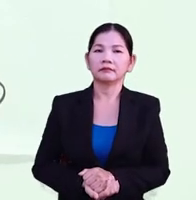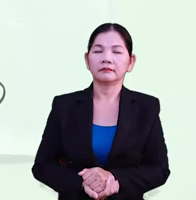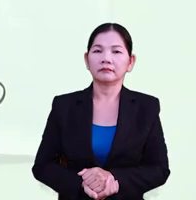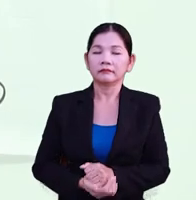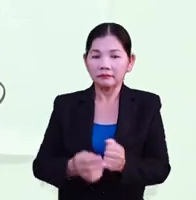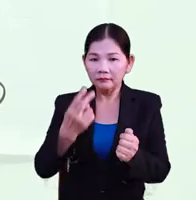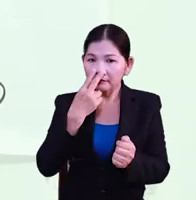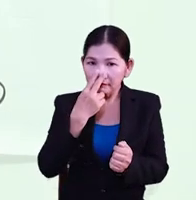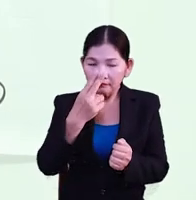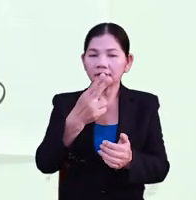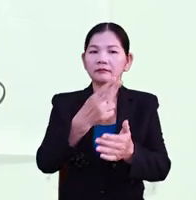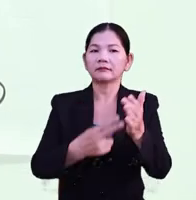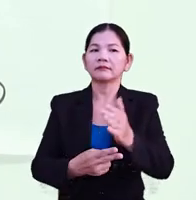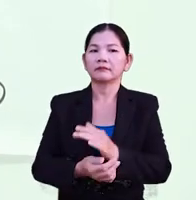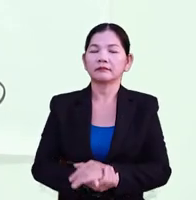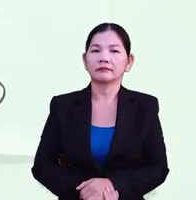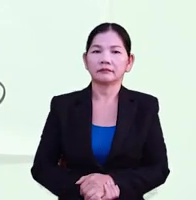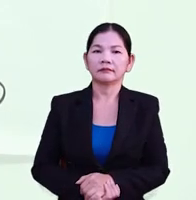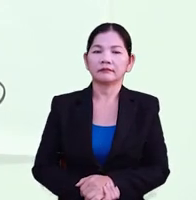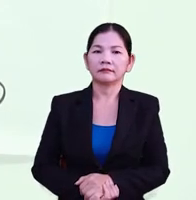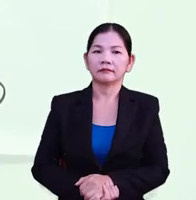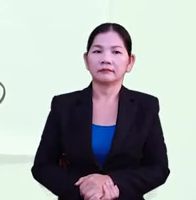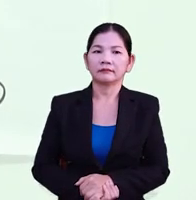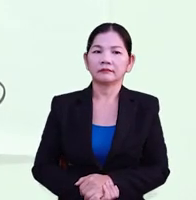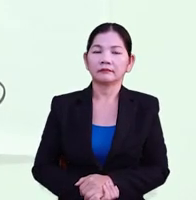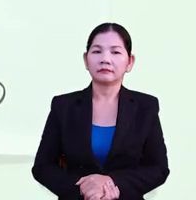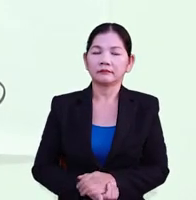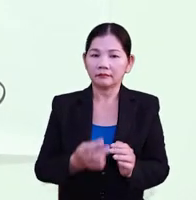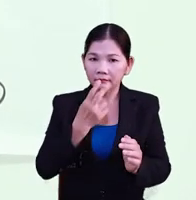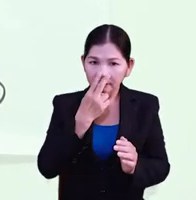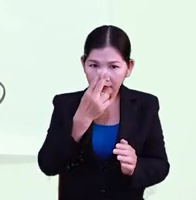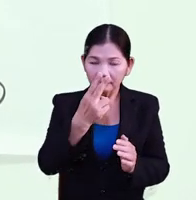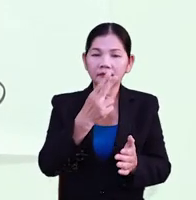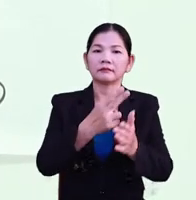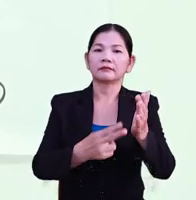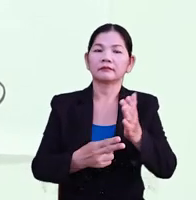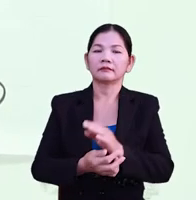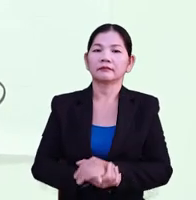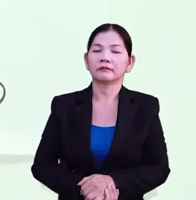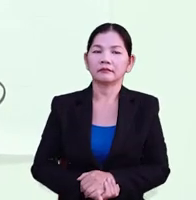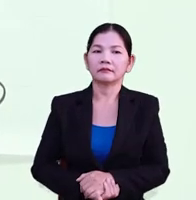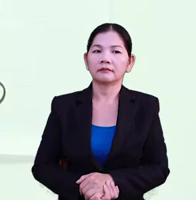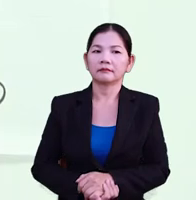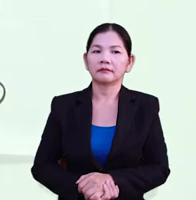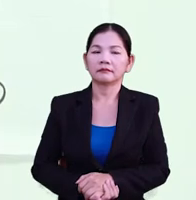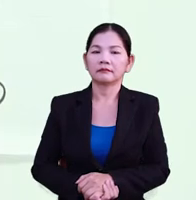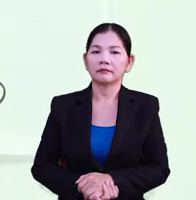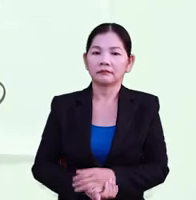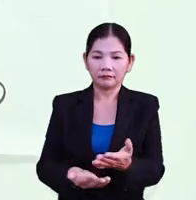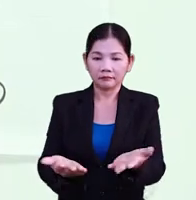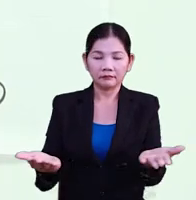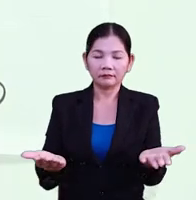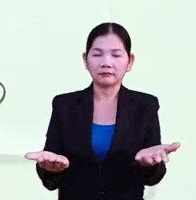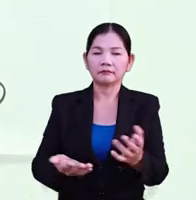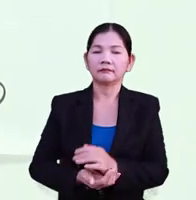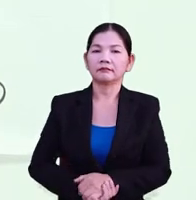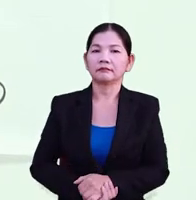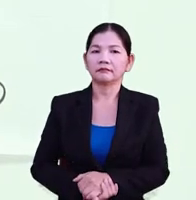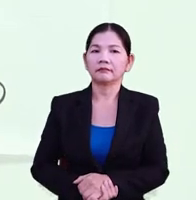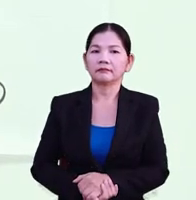អ្វីទៀតកូនឃើញអ្វីទៀតតើមកឆ្លើយមកឆ្លើយលឺលឺកូន